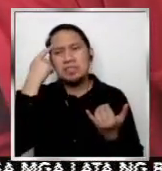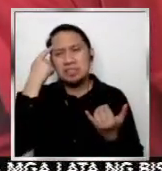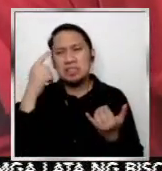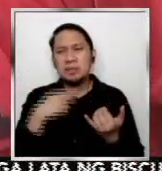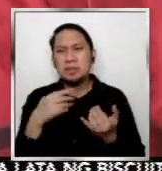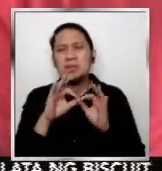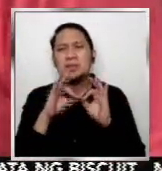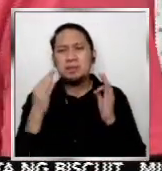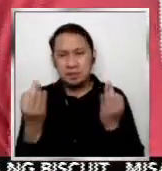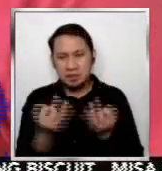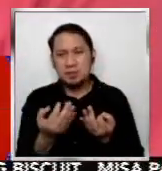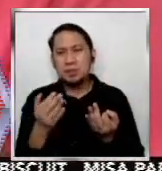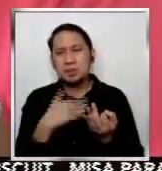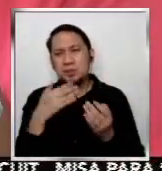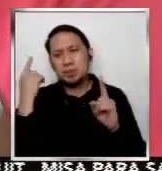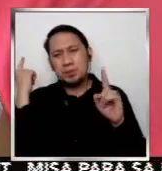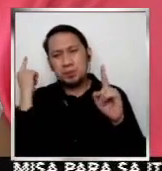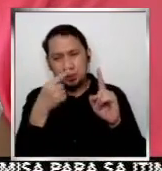lang naman ang pangano ko dahil